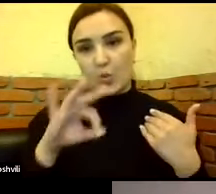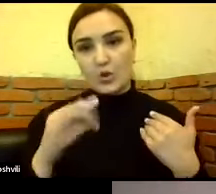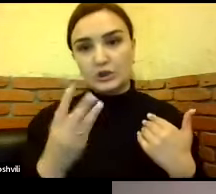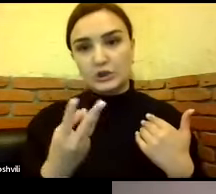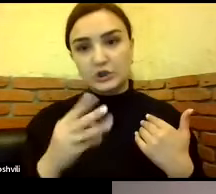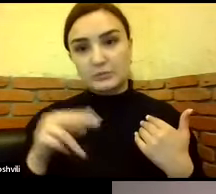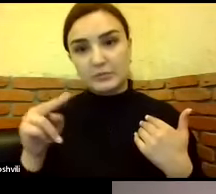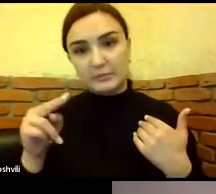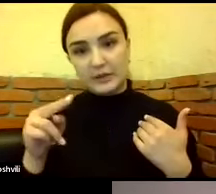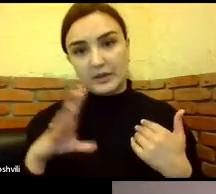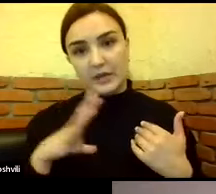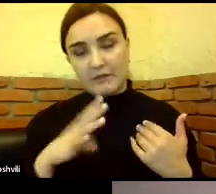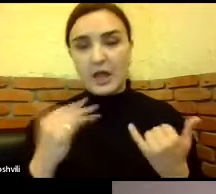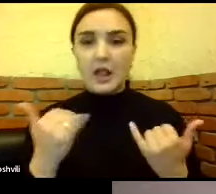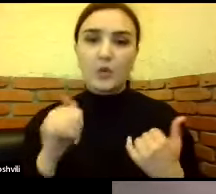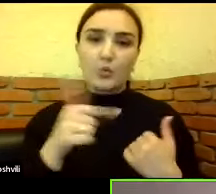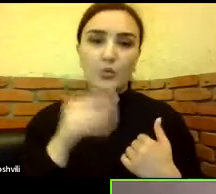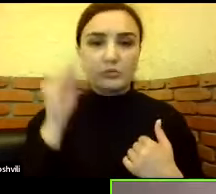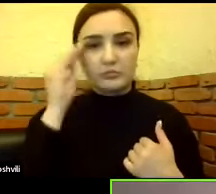ახლა.